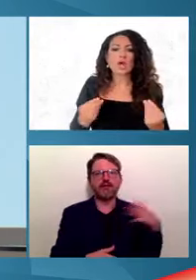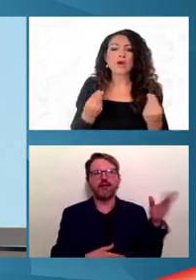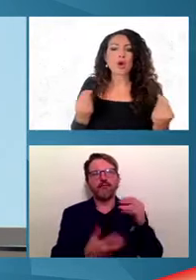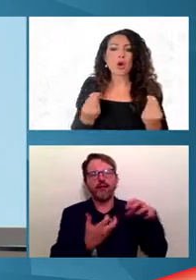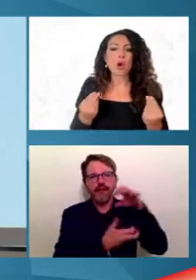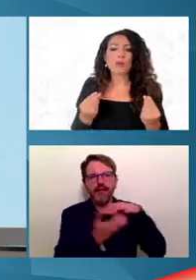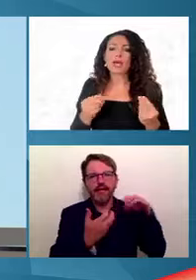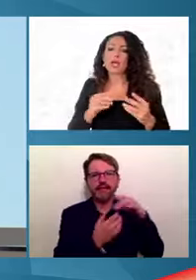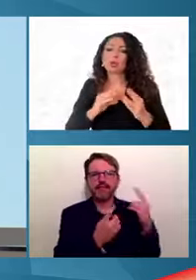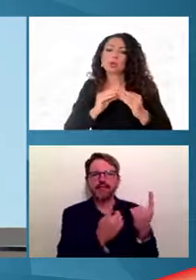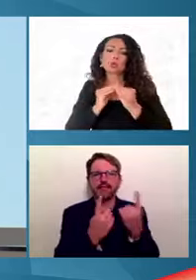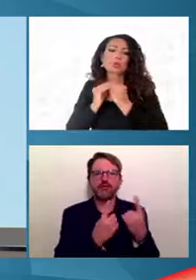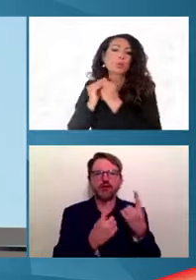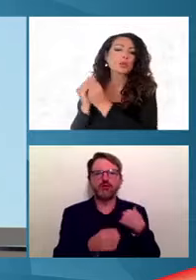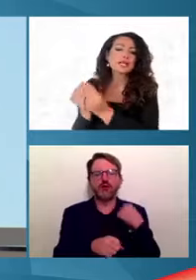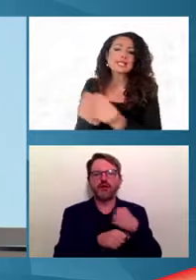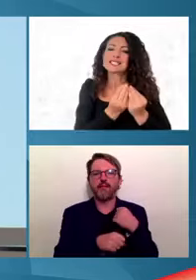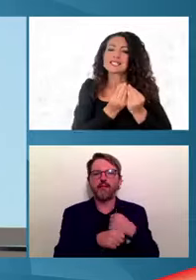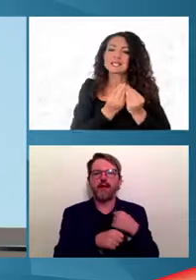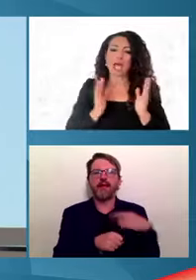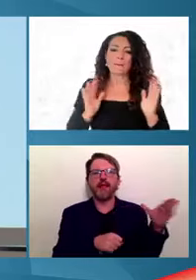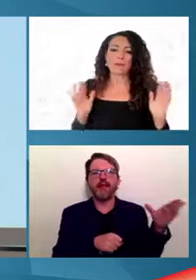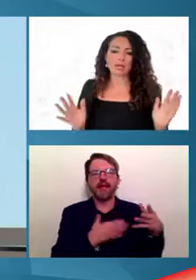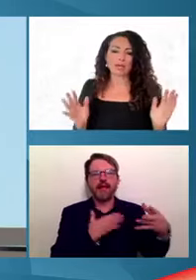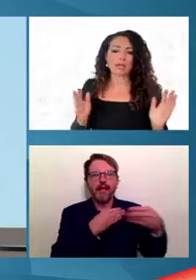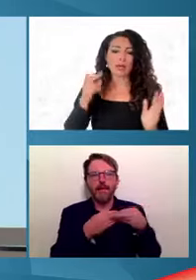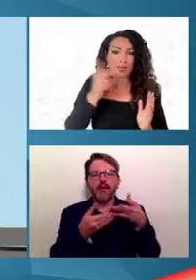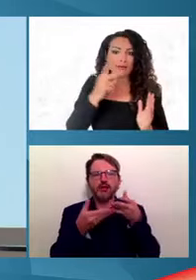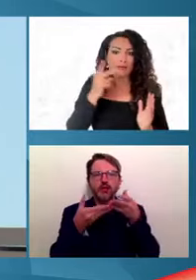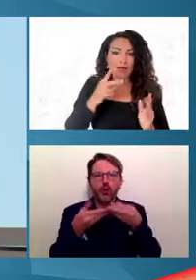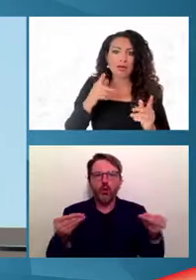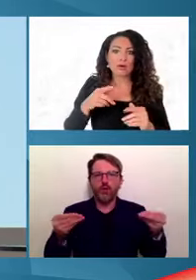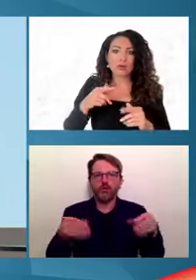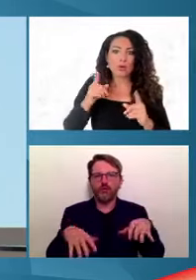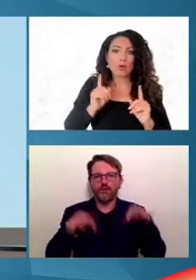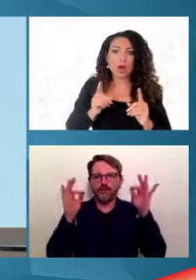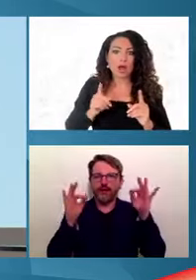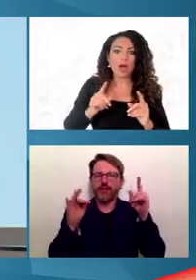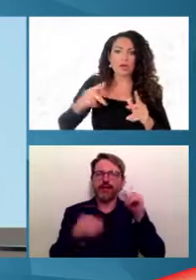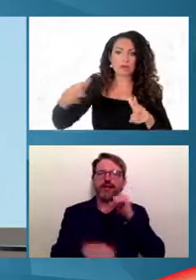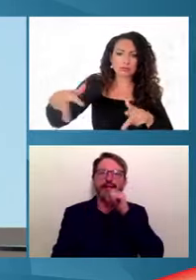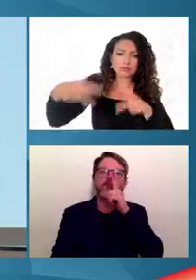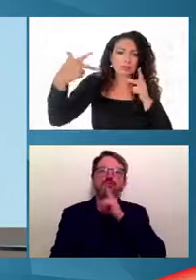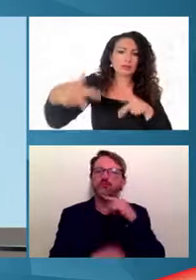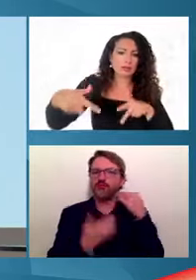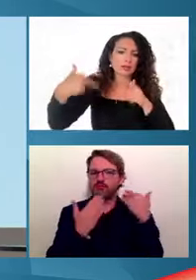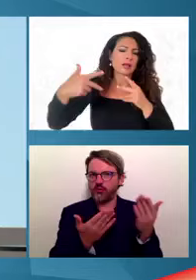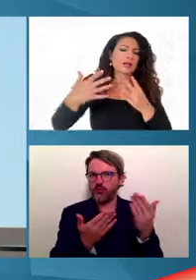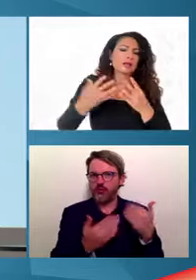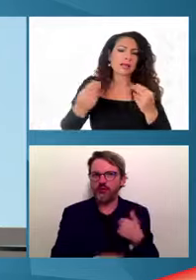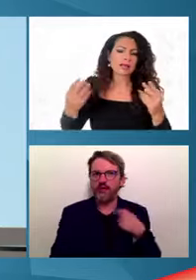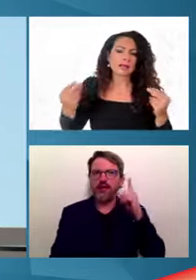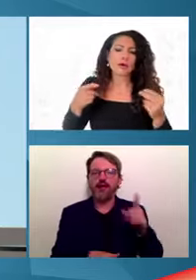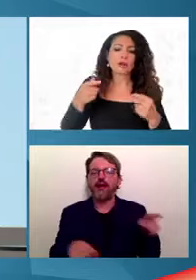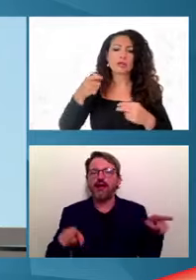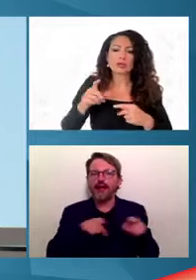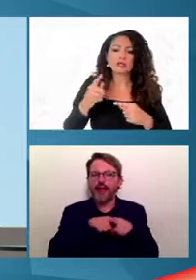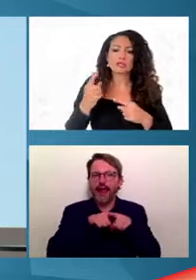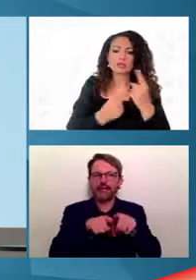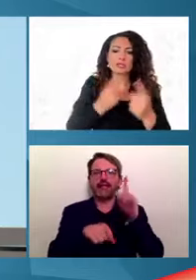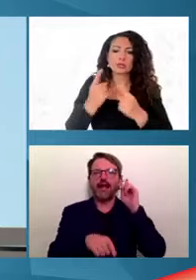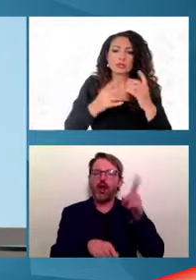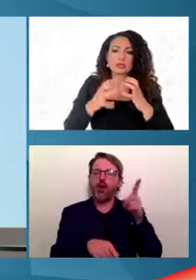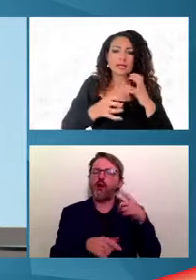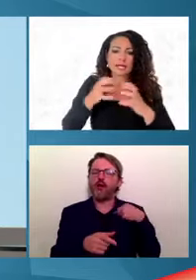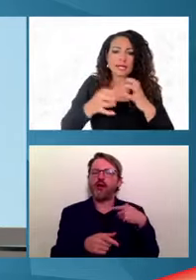Krisensituationen gemeinsam Lösungen zu finden. Und eben nicht nur das, wir haben ja gleichzeitig auch Regierungsarbeit gemacht.